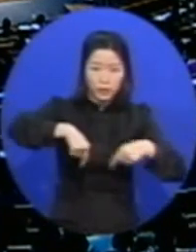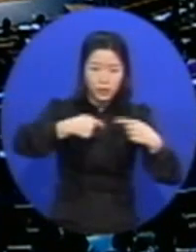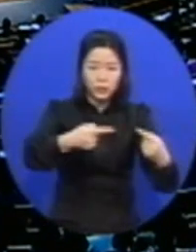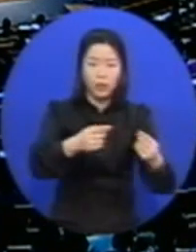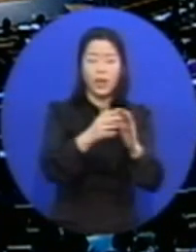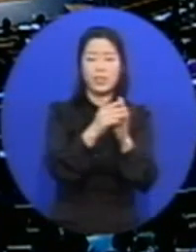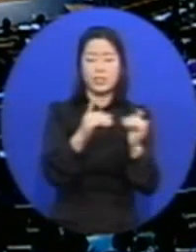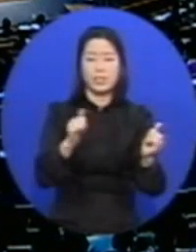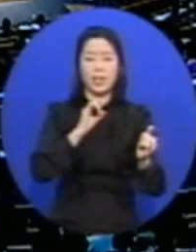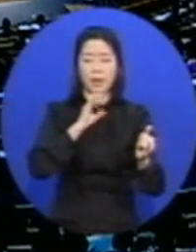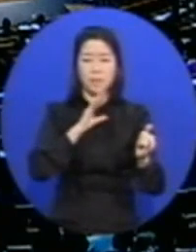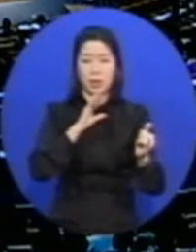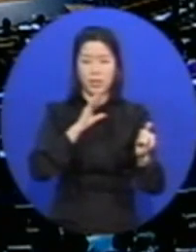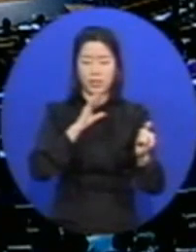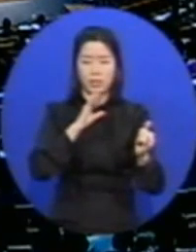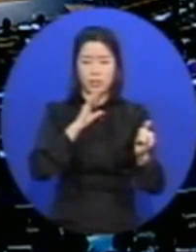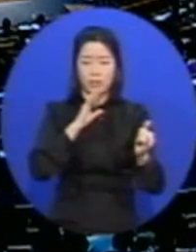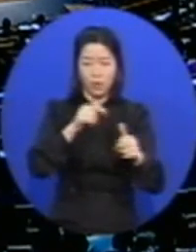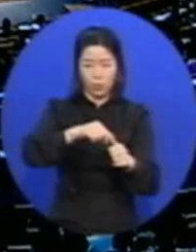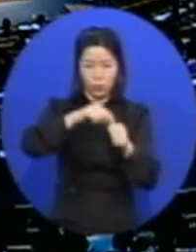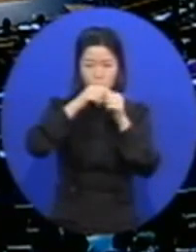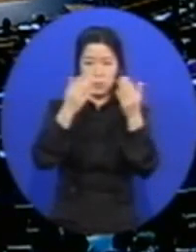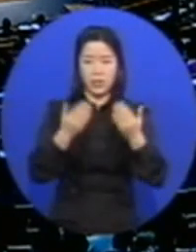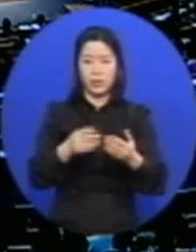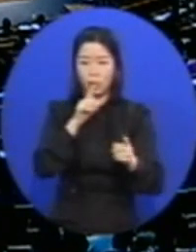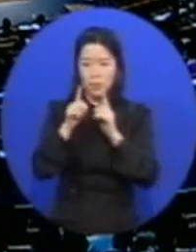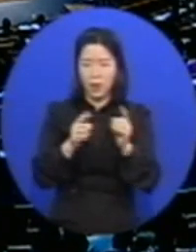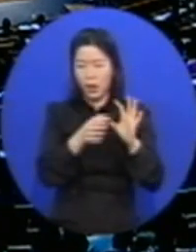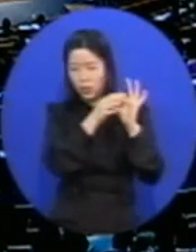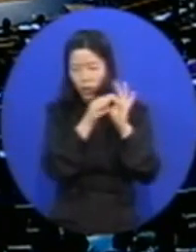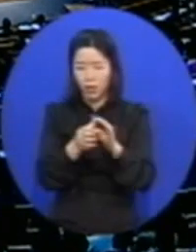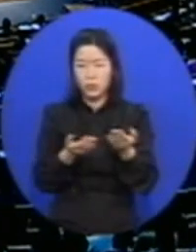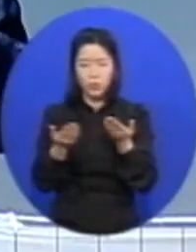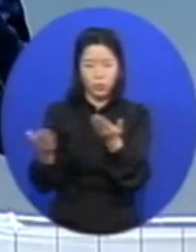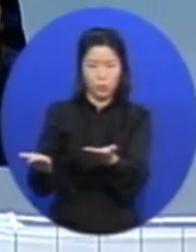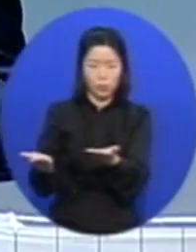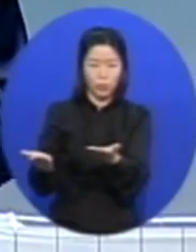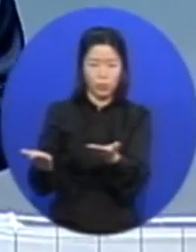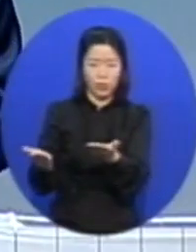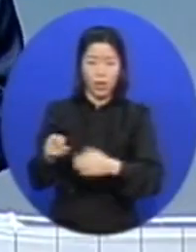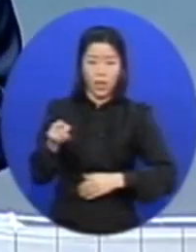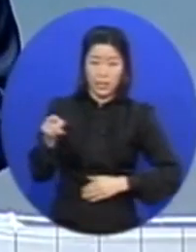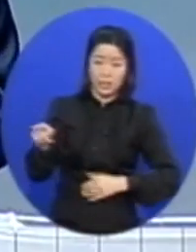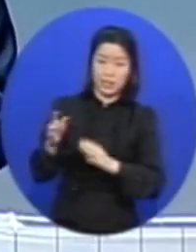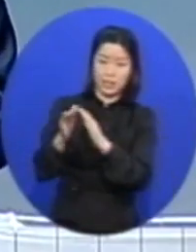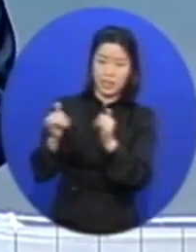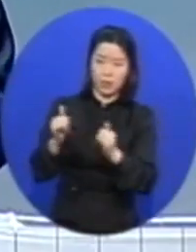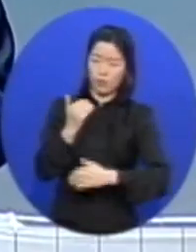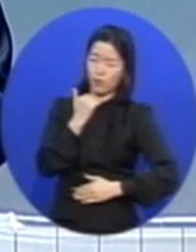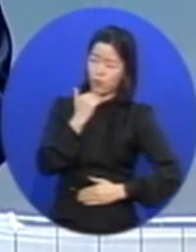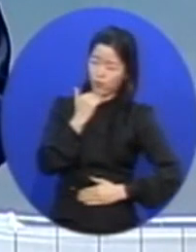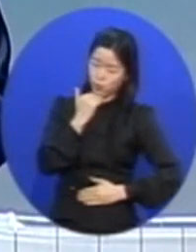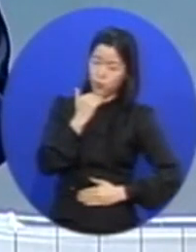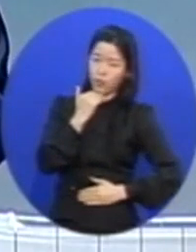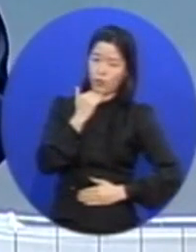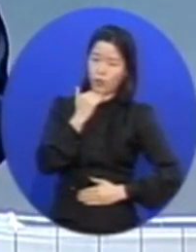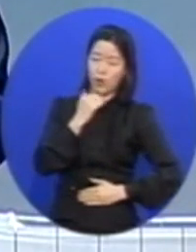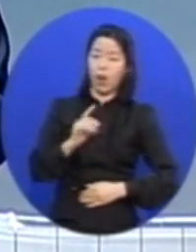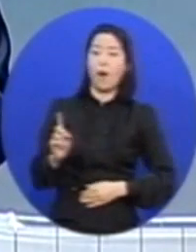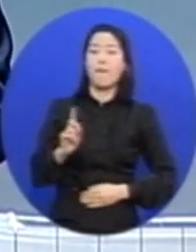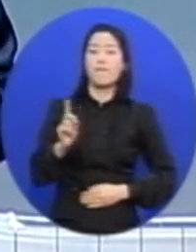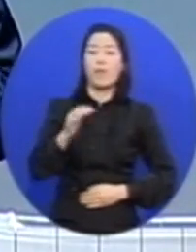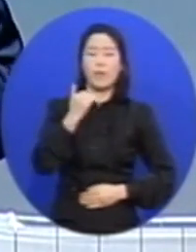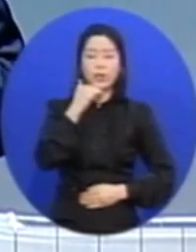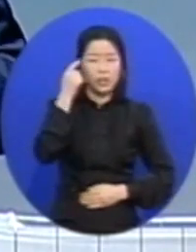말씀하셨다 는 거죠 하나님이 그 사람들을 오래 기다리지 않는 데 뭘 기다리 션